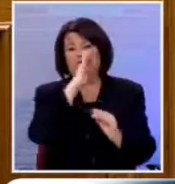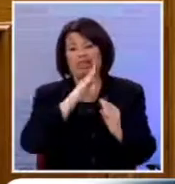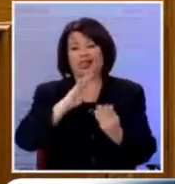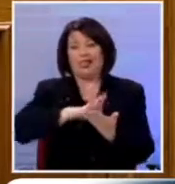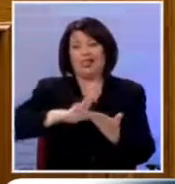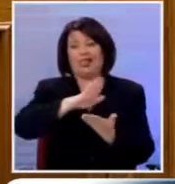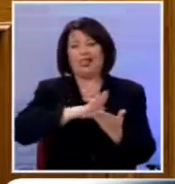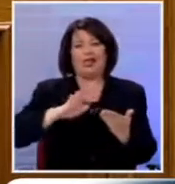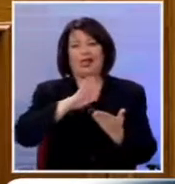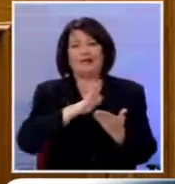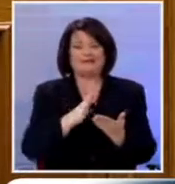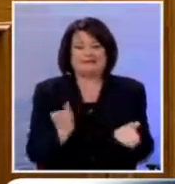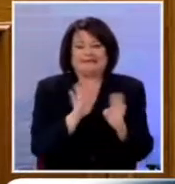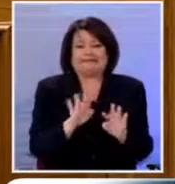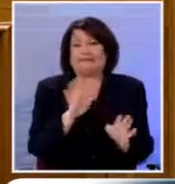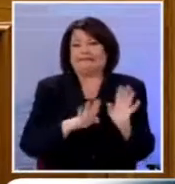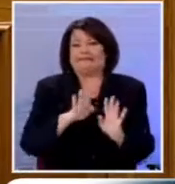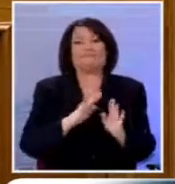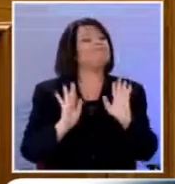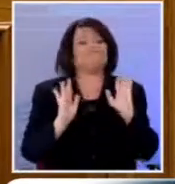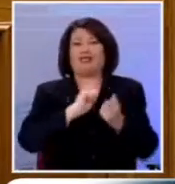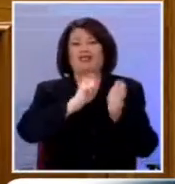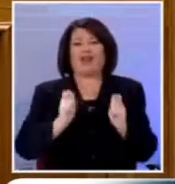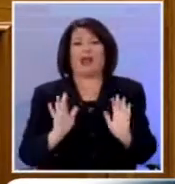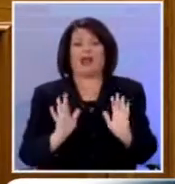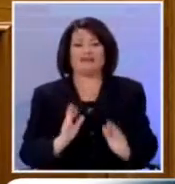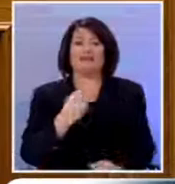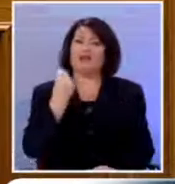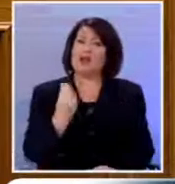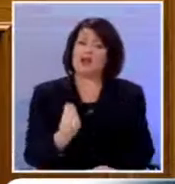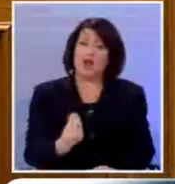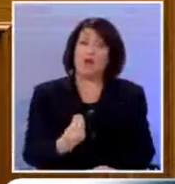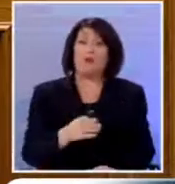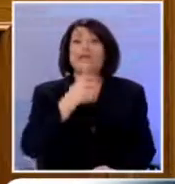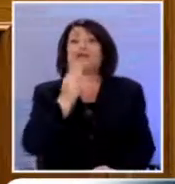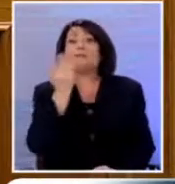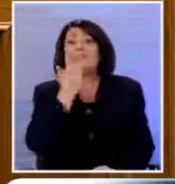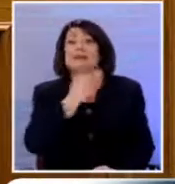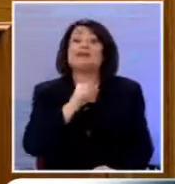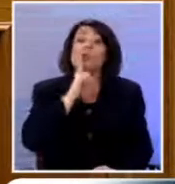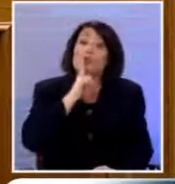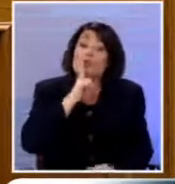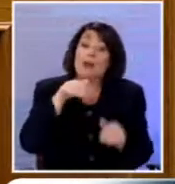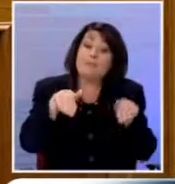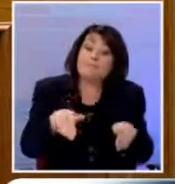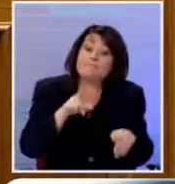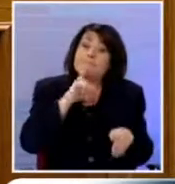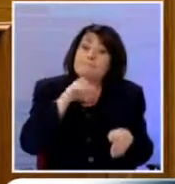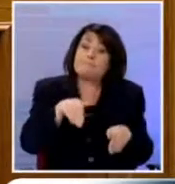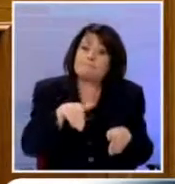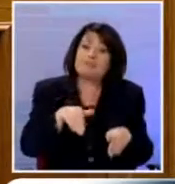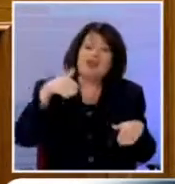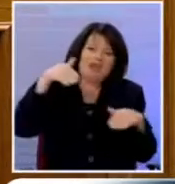με μακιγιάζ και μπογιάδες. Ο ρόλος του καλού και υπάκουου μαθητή που επέλεξαν βυθίζει τη